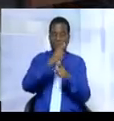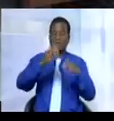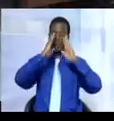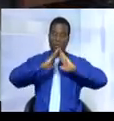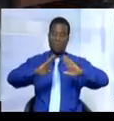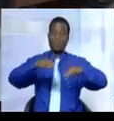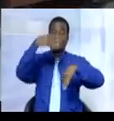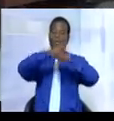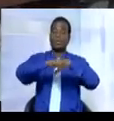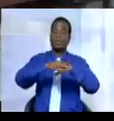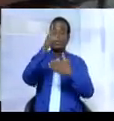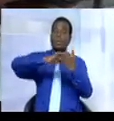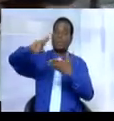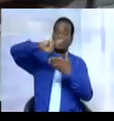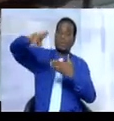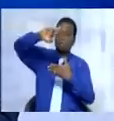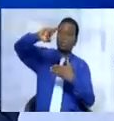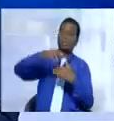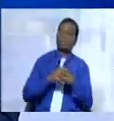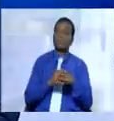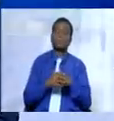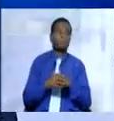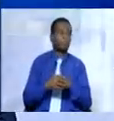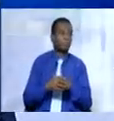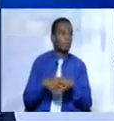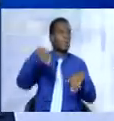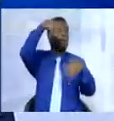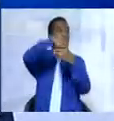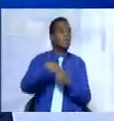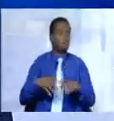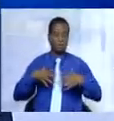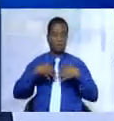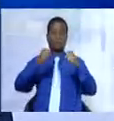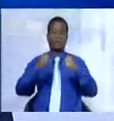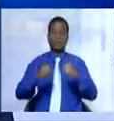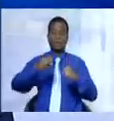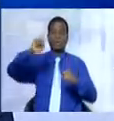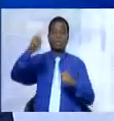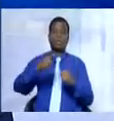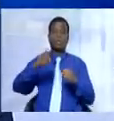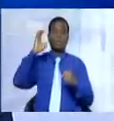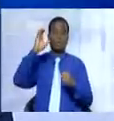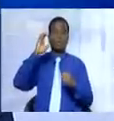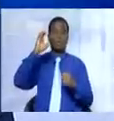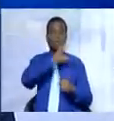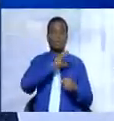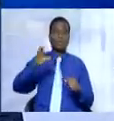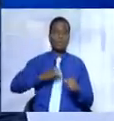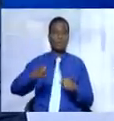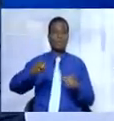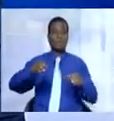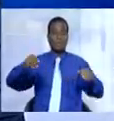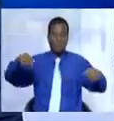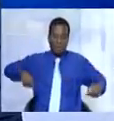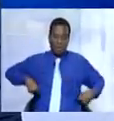paix sur les campus. Et dans le domaine de la santé, le premier congrès de néphrologie s'est ouvert